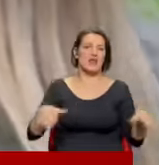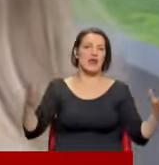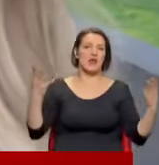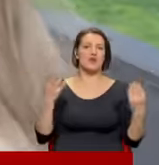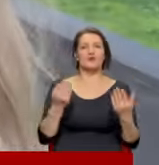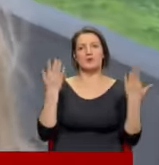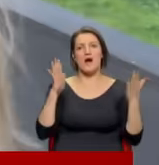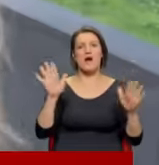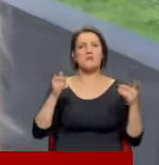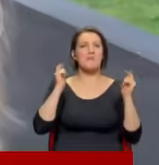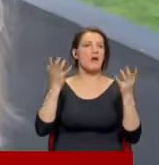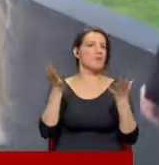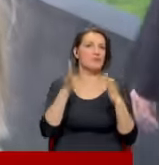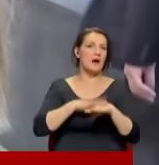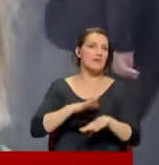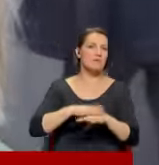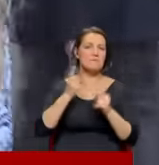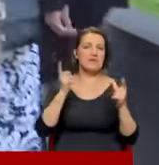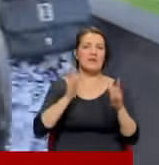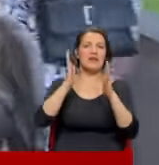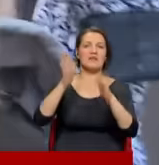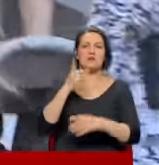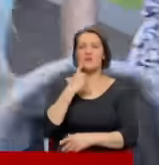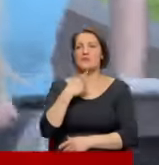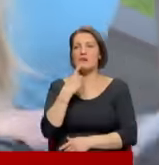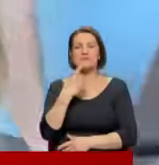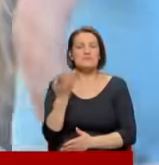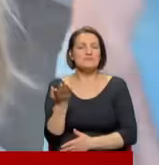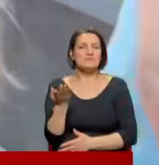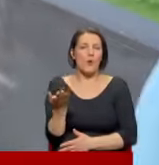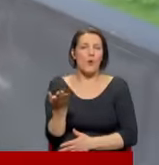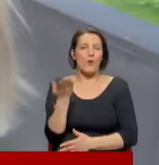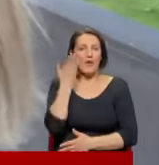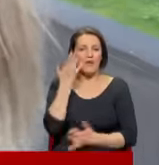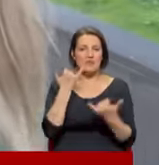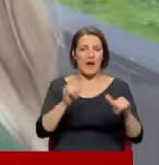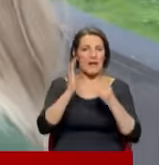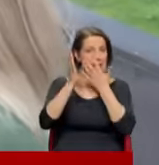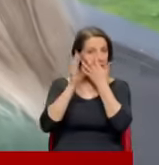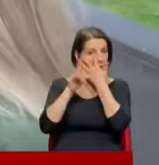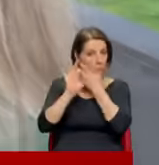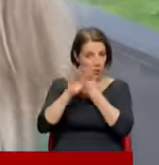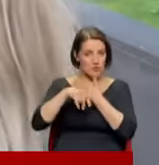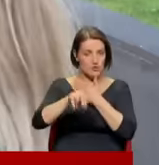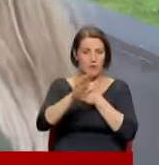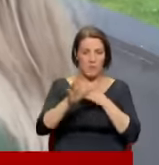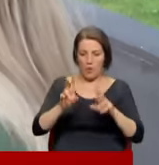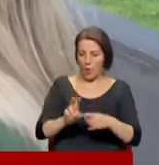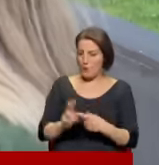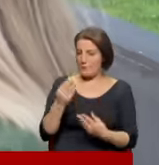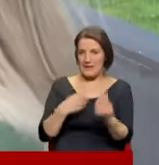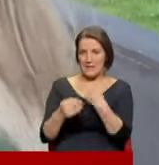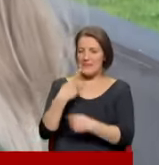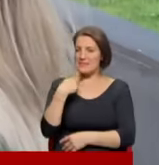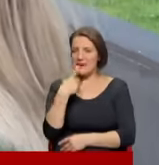oluyor. Her şey pahalı, ne yapalım? Bir yere gidemiyoruz, bir tatile gidemiyoruz. Sadece böyle yürüyecek misin? Yürüyeceğiz. Oturup